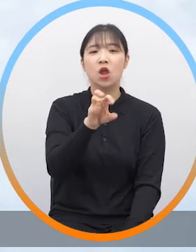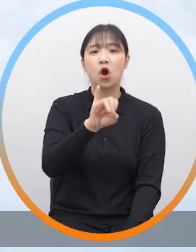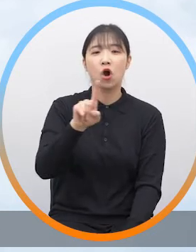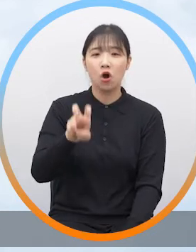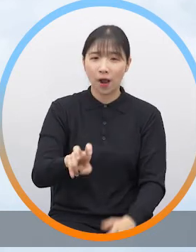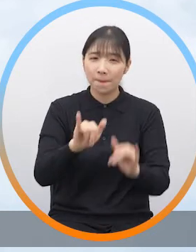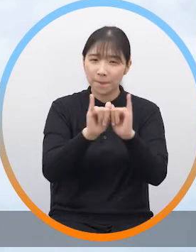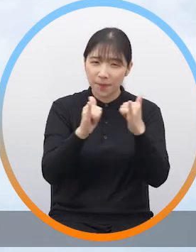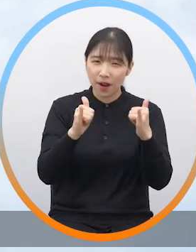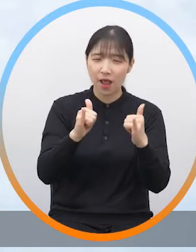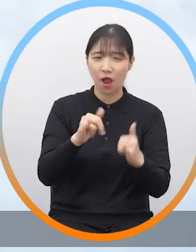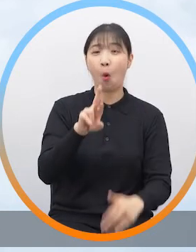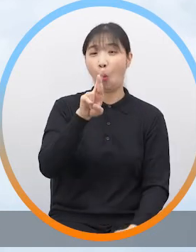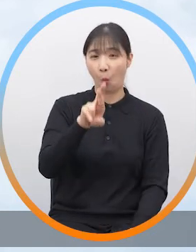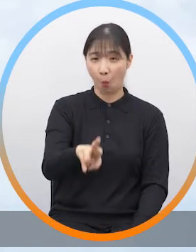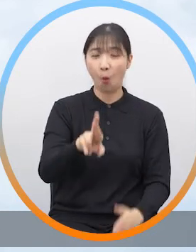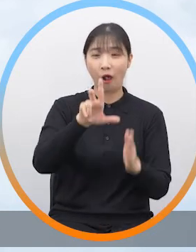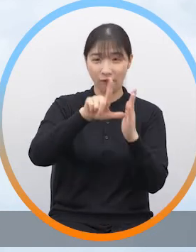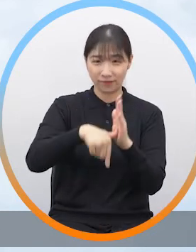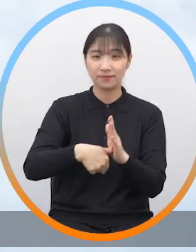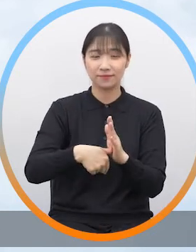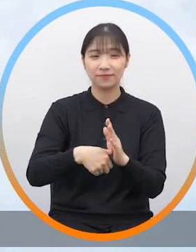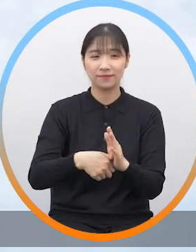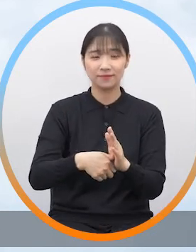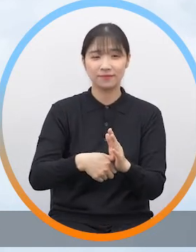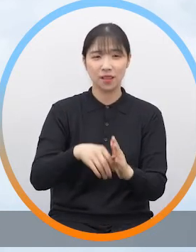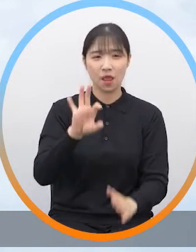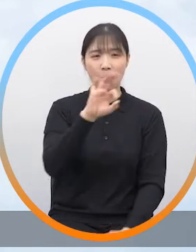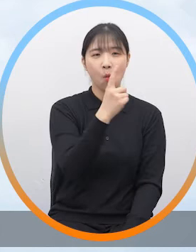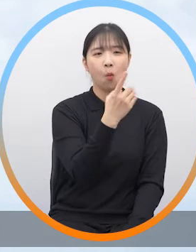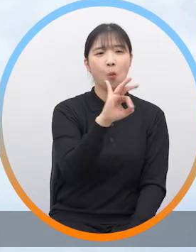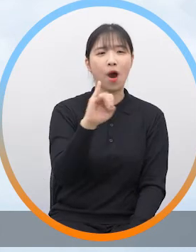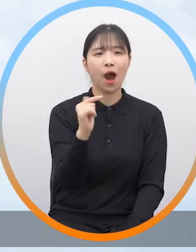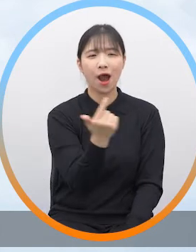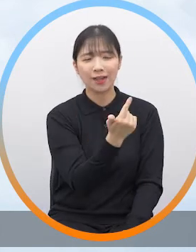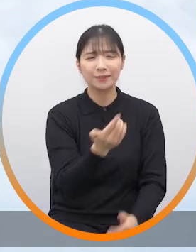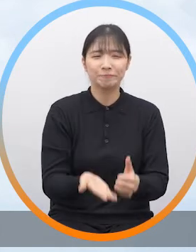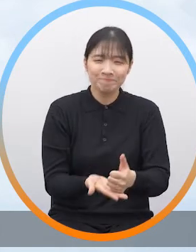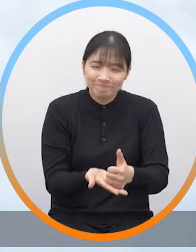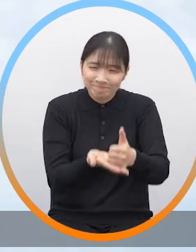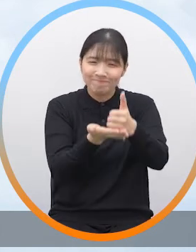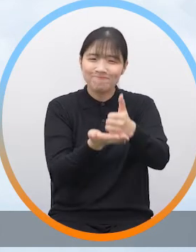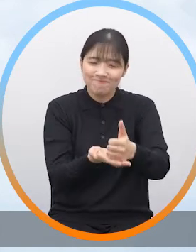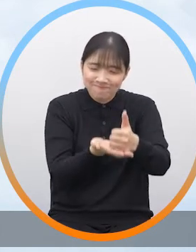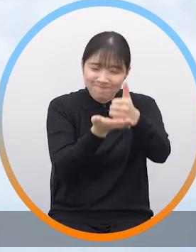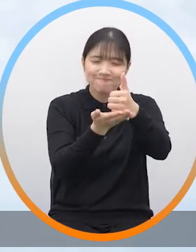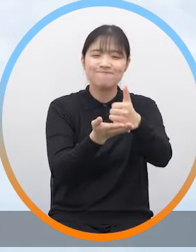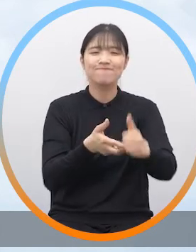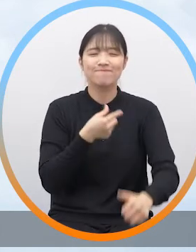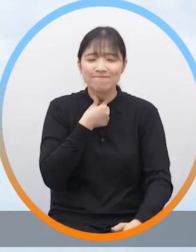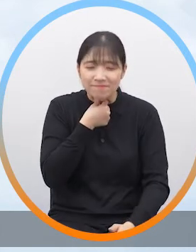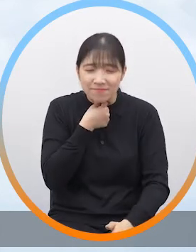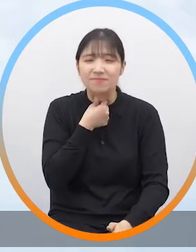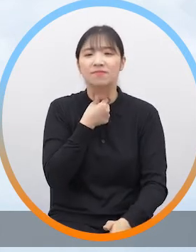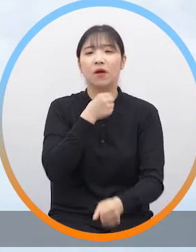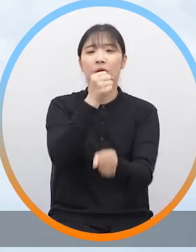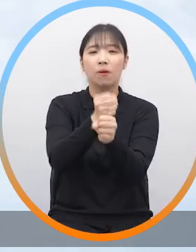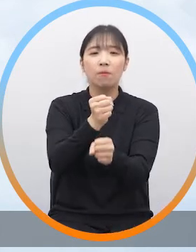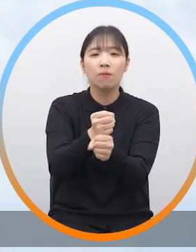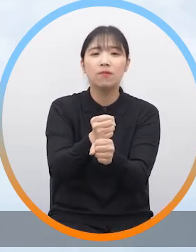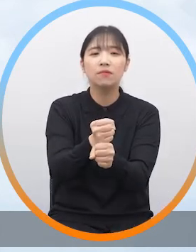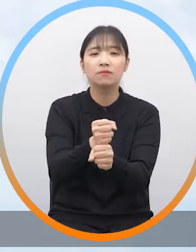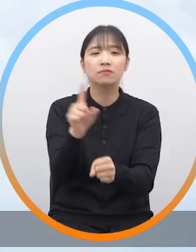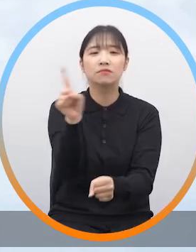영암 사람들이 고려 시대 때에 왕인을 너무 사모한 나머지 만들었다고